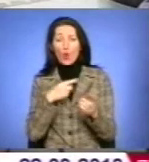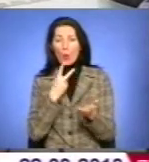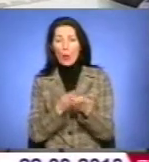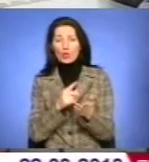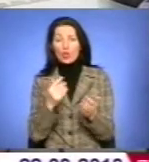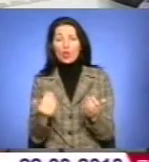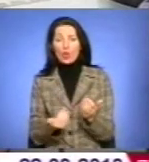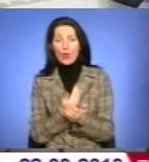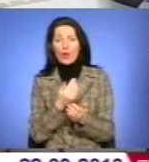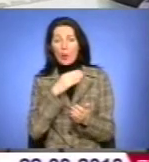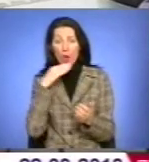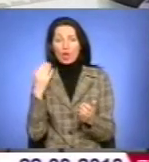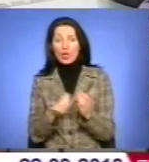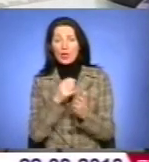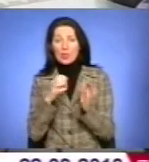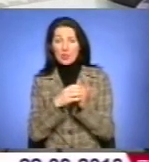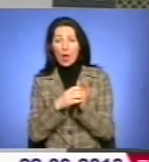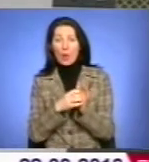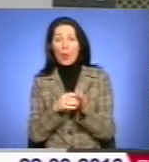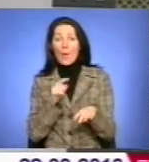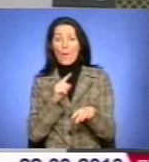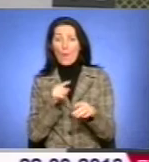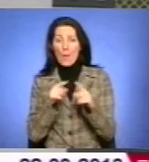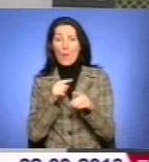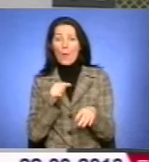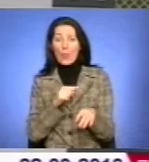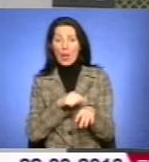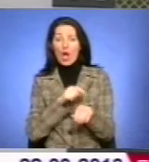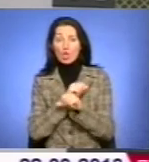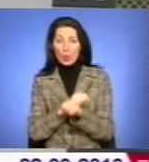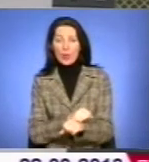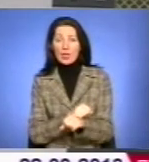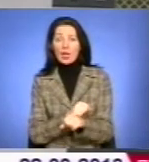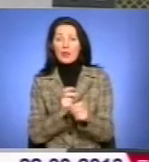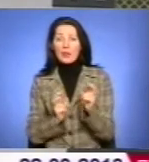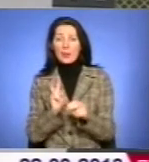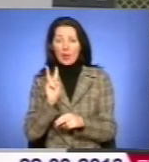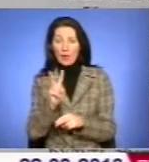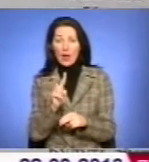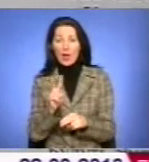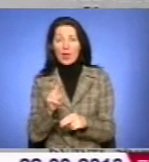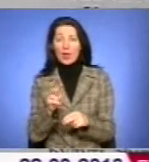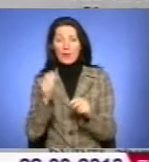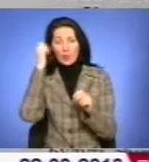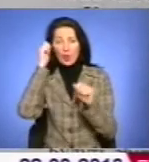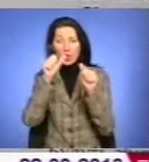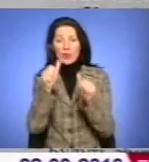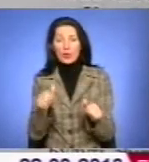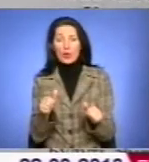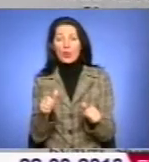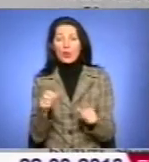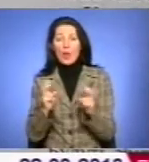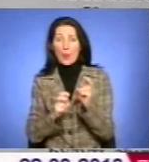чимало нових знаків. Пункт зупинки трамвая, кінець пункту зупинки трамвая, культова споруда, промислова зона,